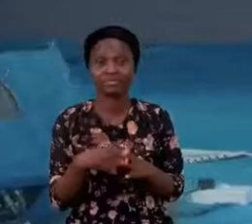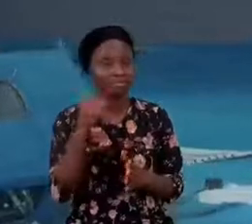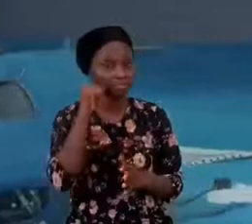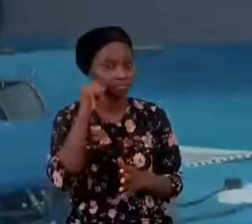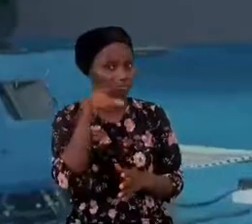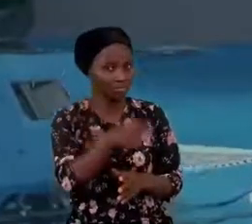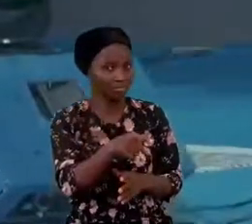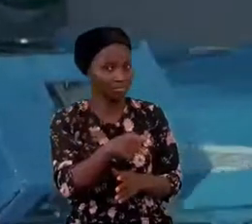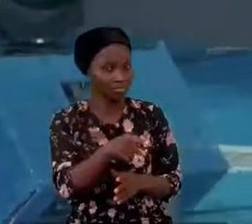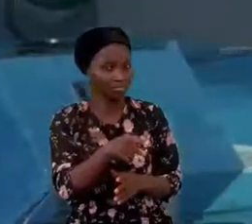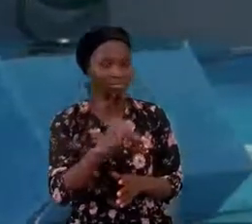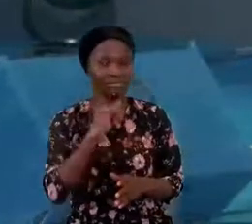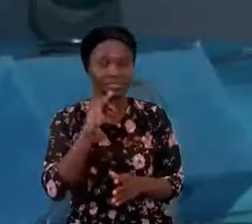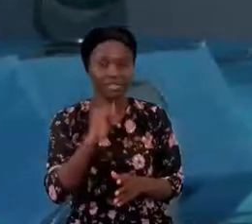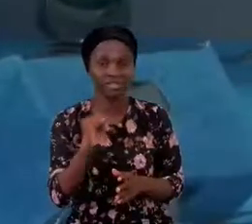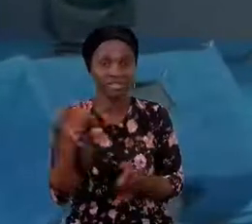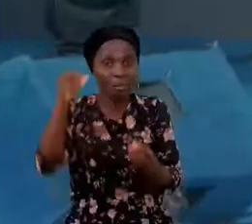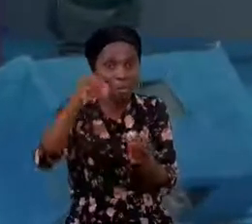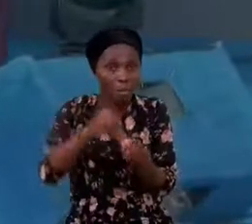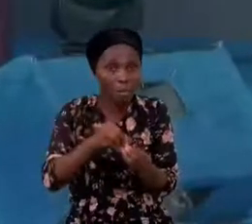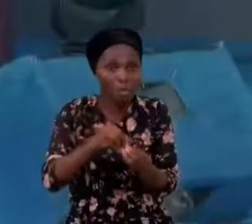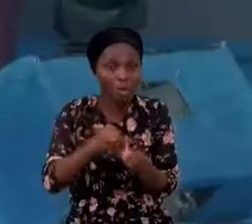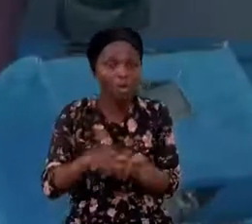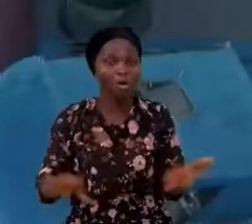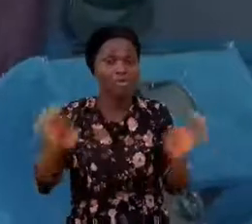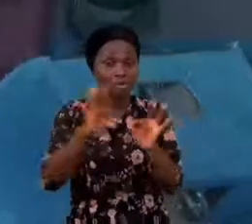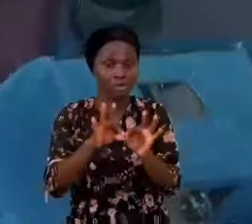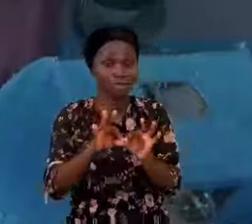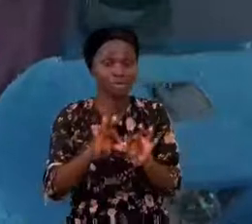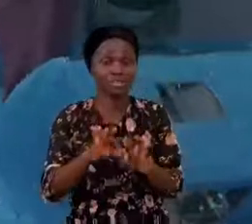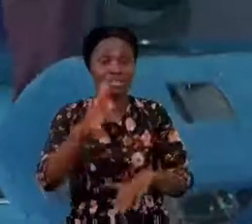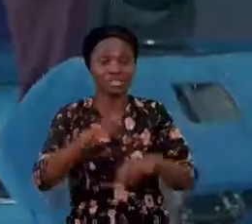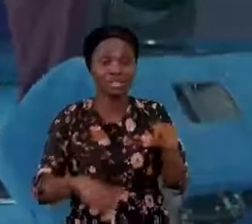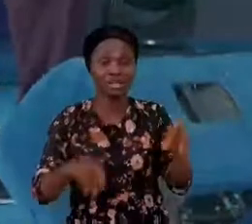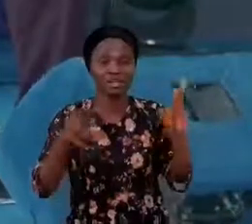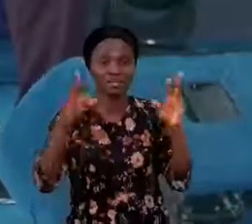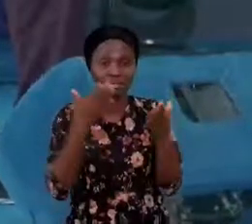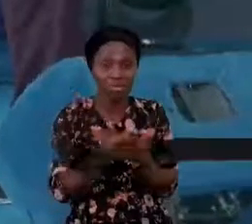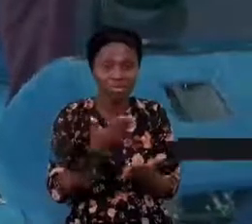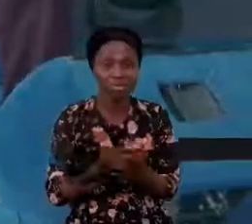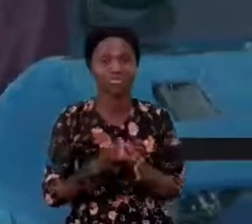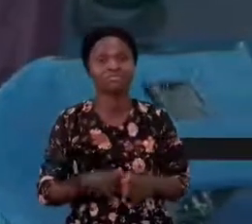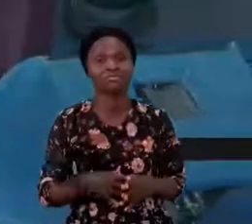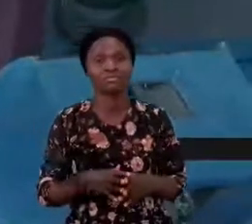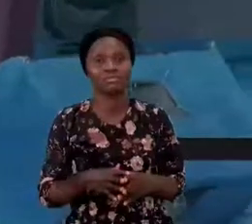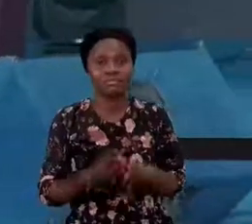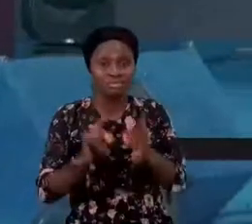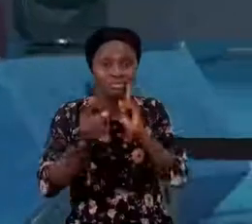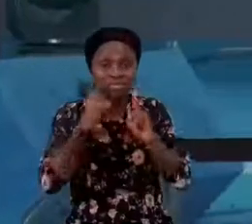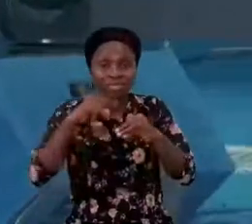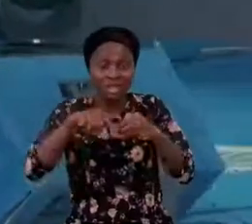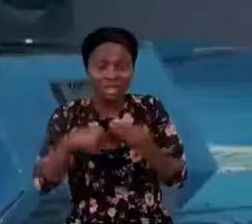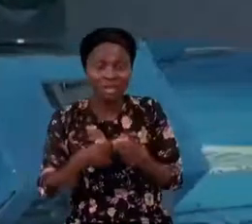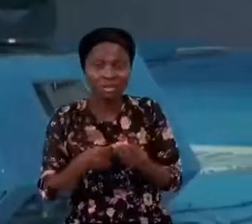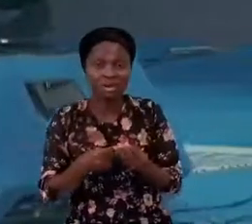de la sagesse, de l'intelligence, de la connaissance. Elle a plus de valeur que tous les objets